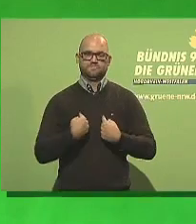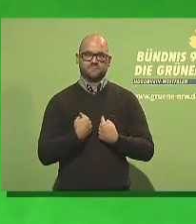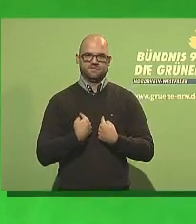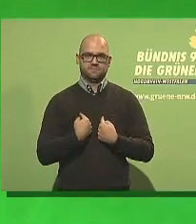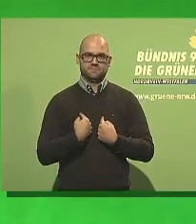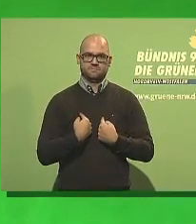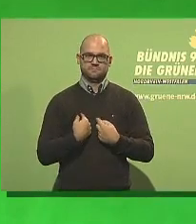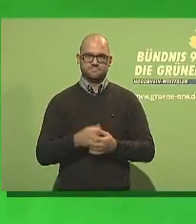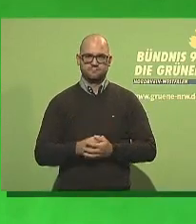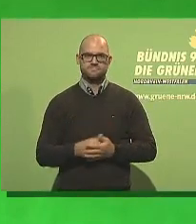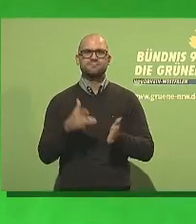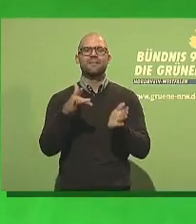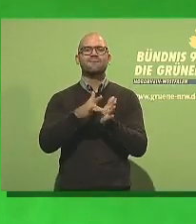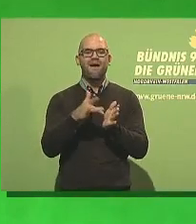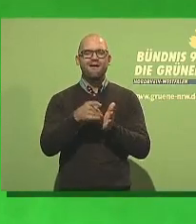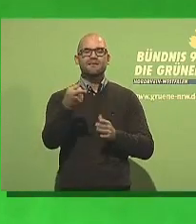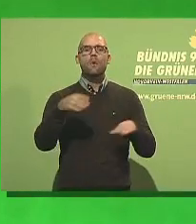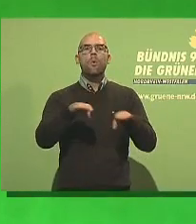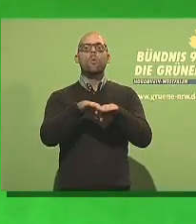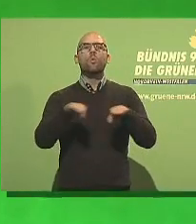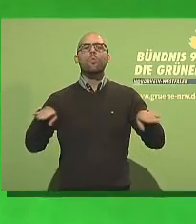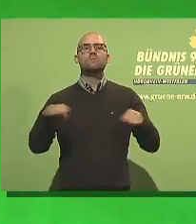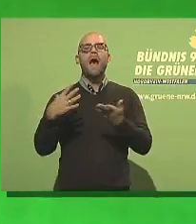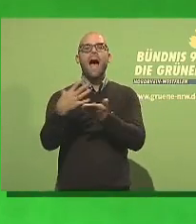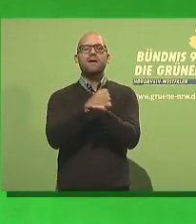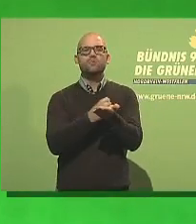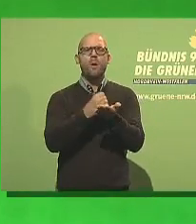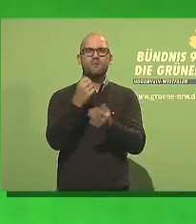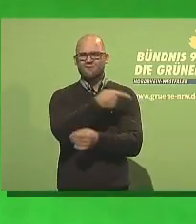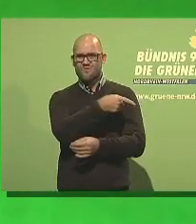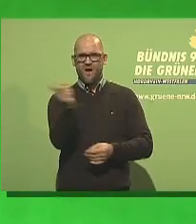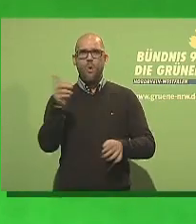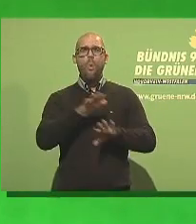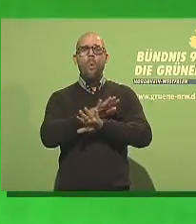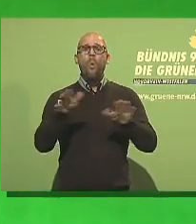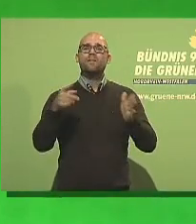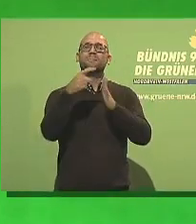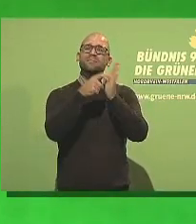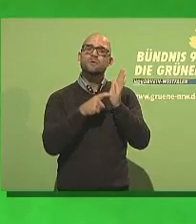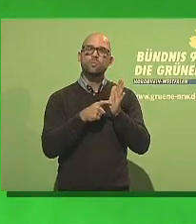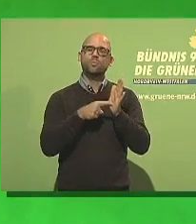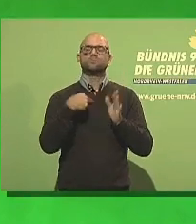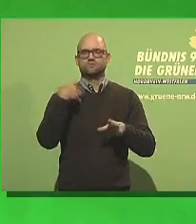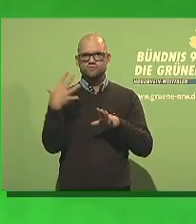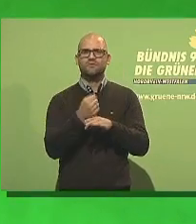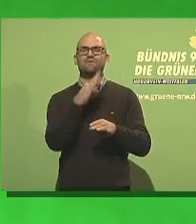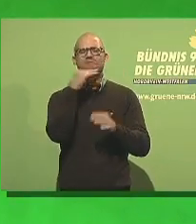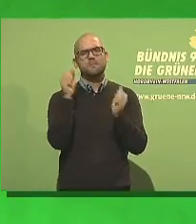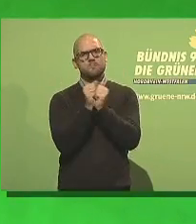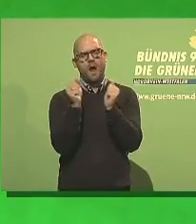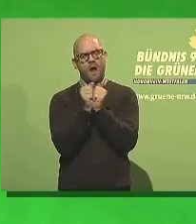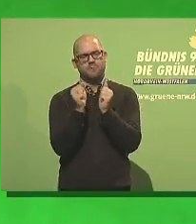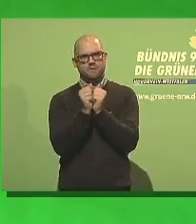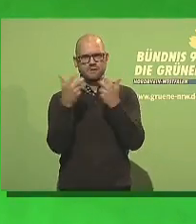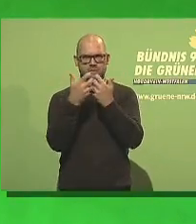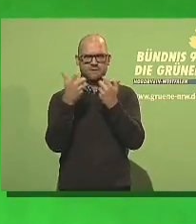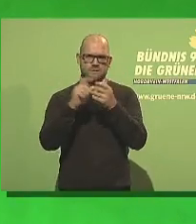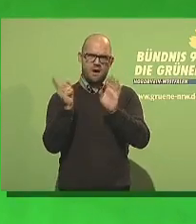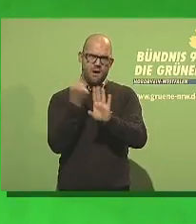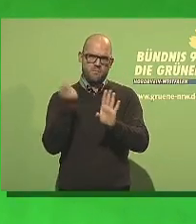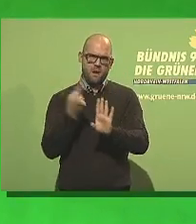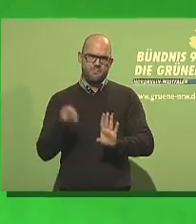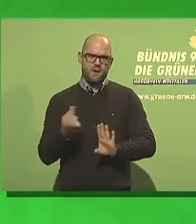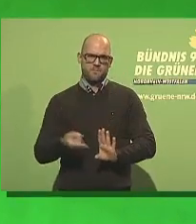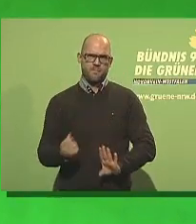weil ich glaube, durch ein bedingungsloses Grundeinkommen würden wir sehr viel Bürokratie abbauen, würden wir auch den Menschen viel mehr helfen auf ihrem